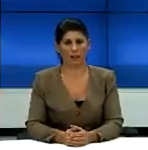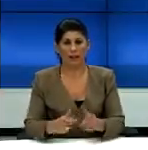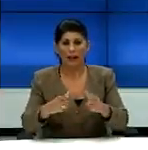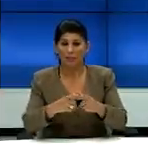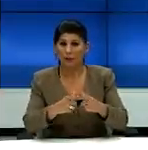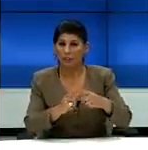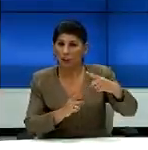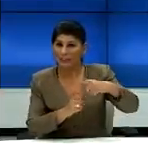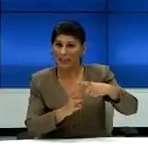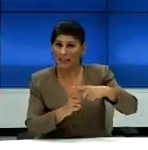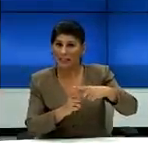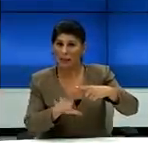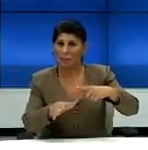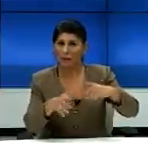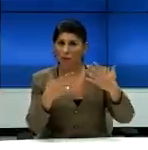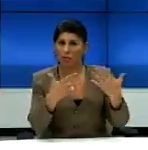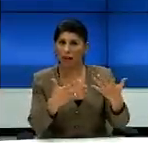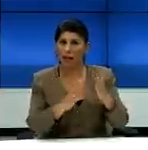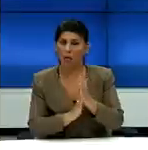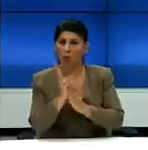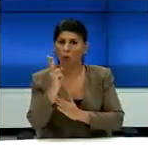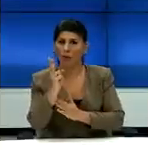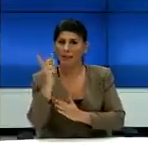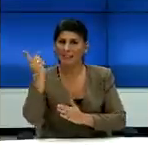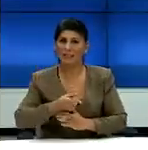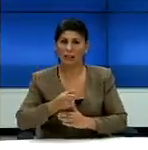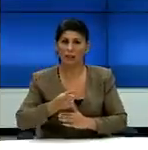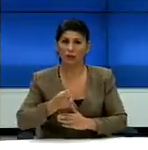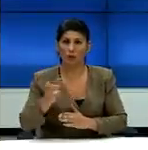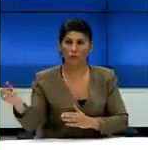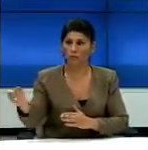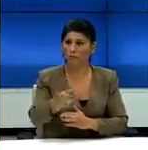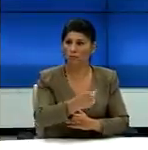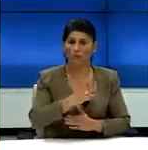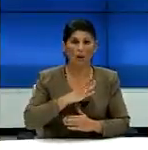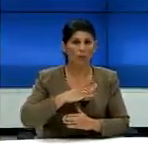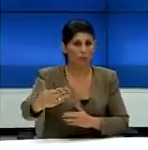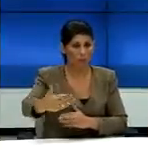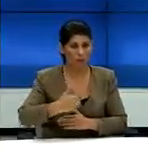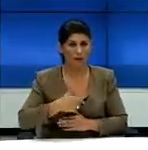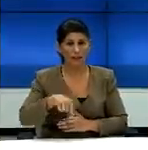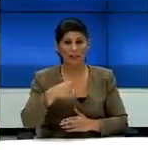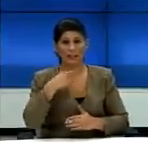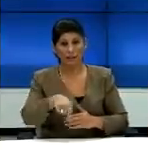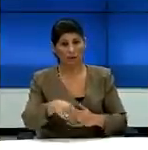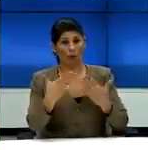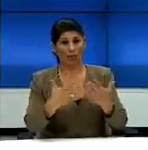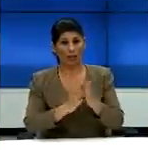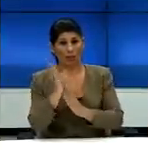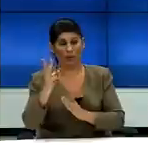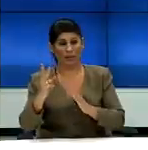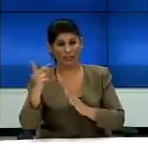δειγματοληπτικά τεστ γίνονται γύρω στο 10 με 12% αυτών που εισέρχονται. Και μας λέτε σε αυτό το